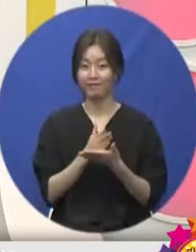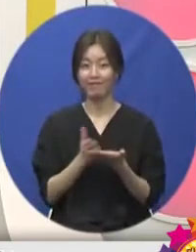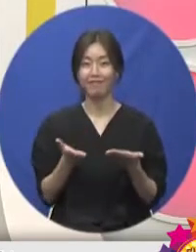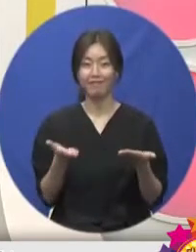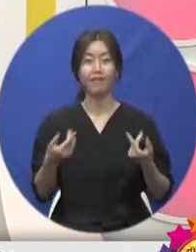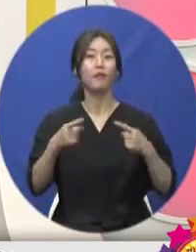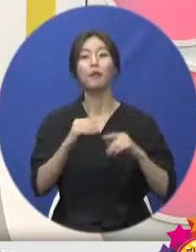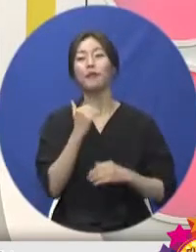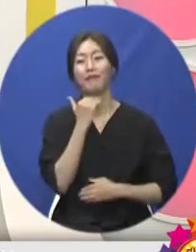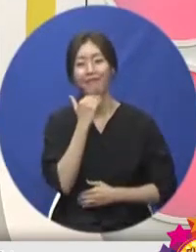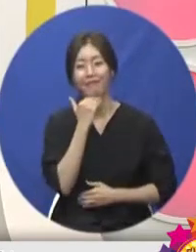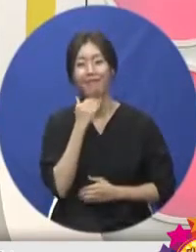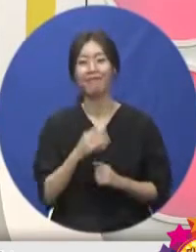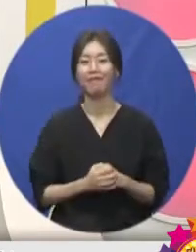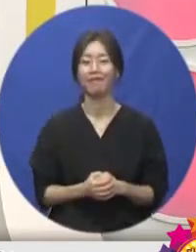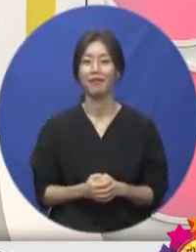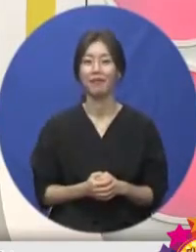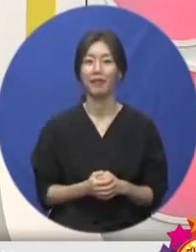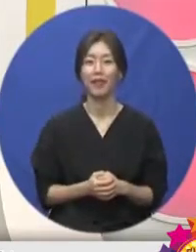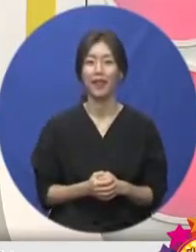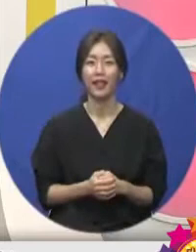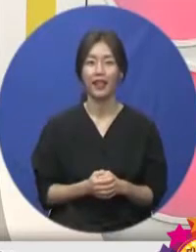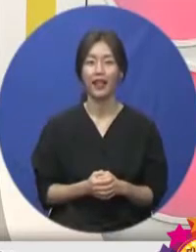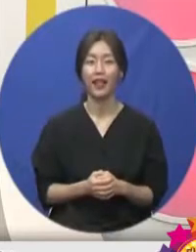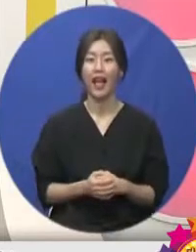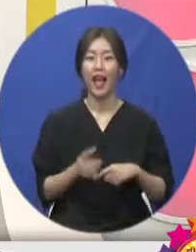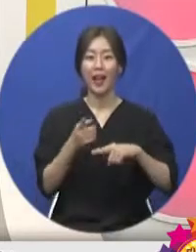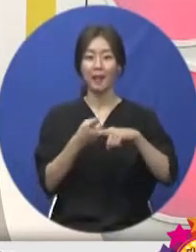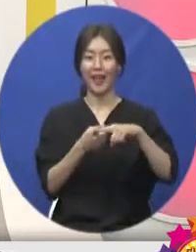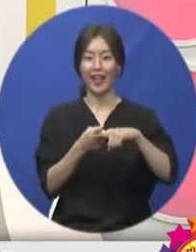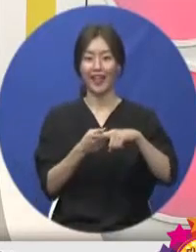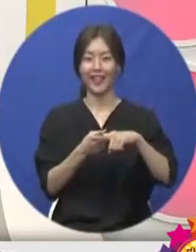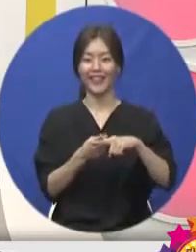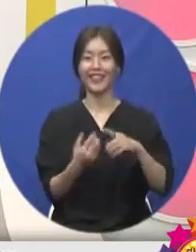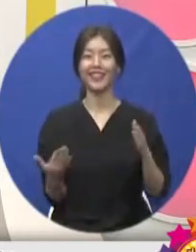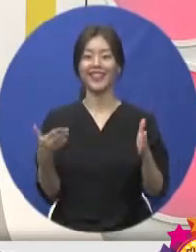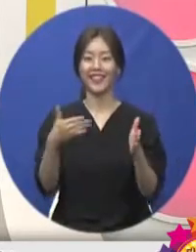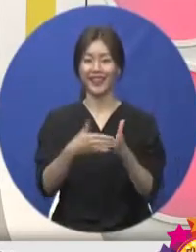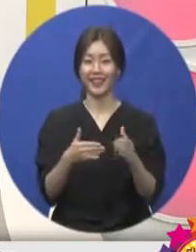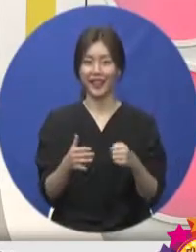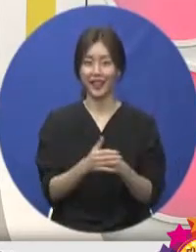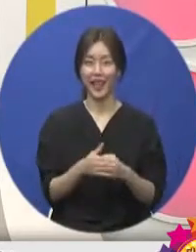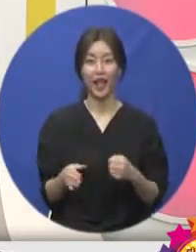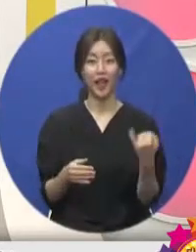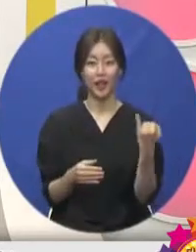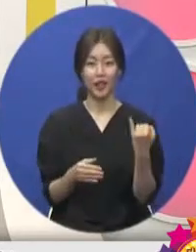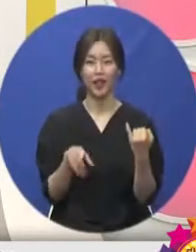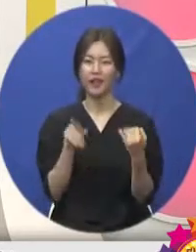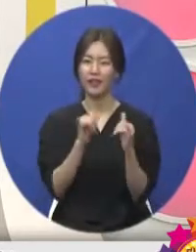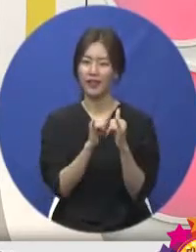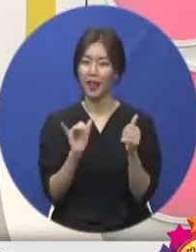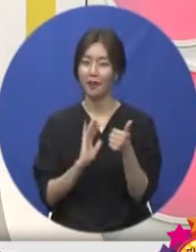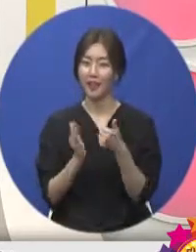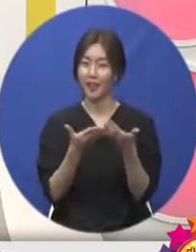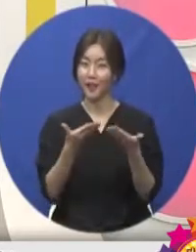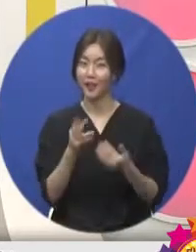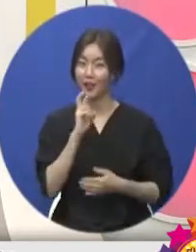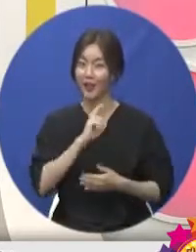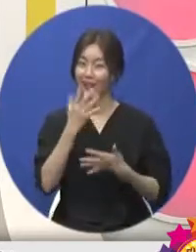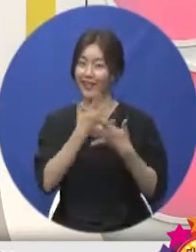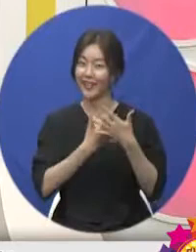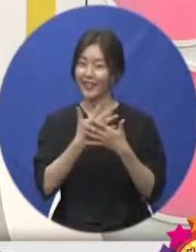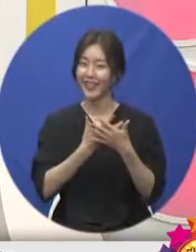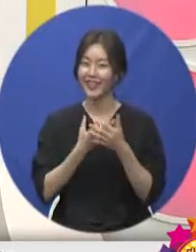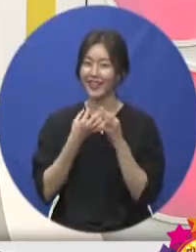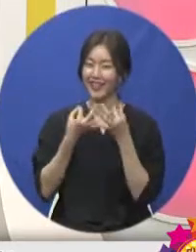참여 기다리겠습니다. 네, 많이 많이 맞춰주세요. 네, 이제 반 왔으니까 네, 우리 여정인 씨 이 사람을 지켜주세요. 한번 듣고 갈까요? 네.